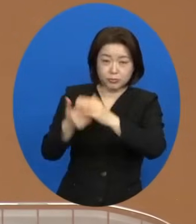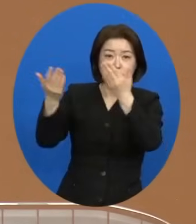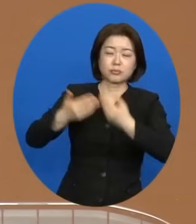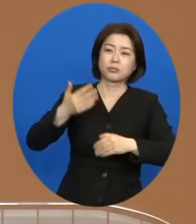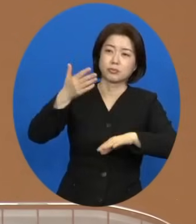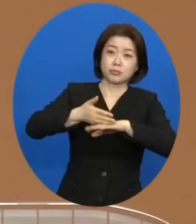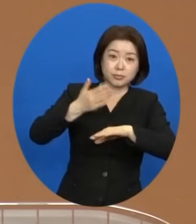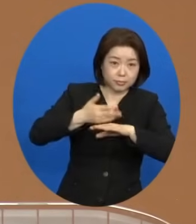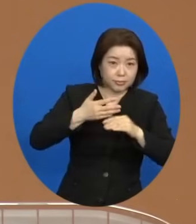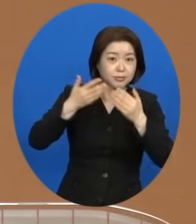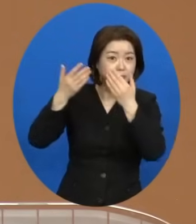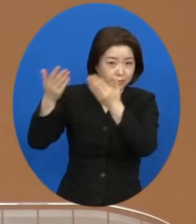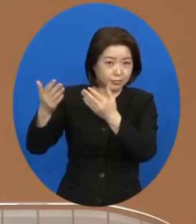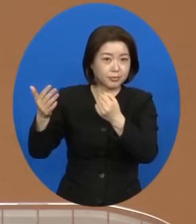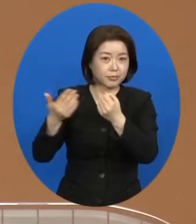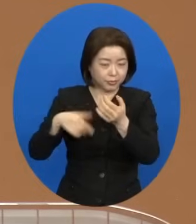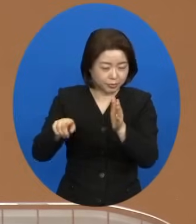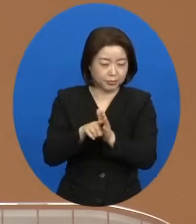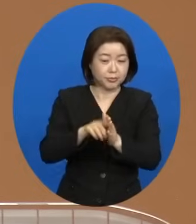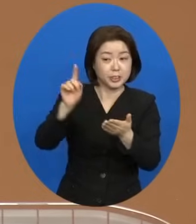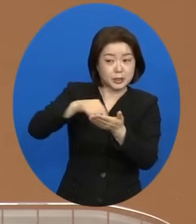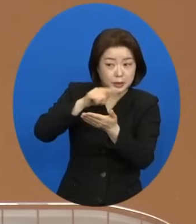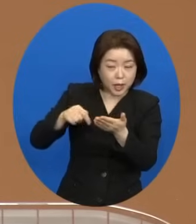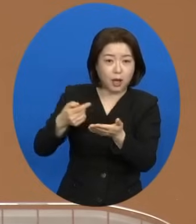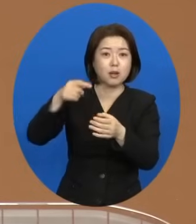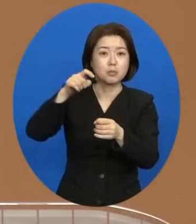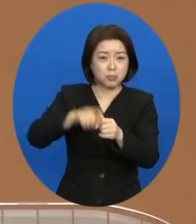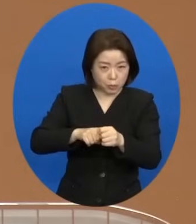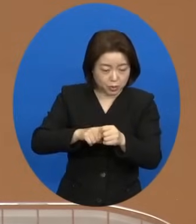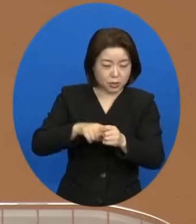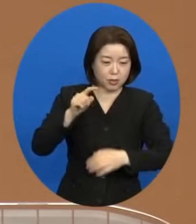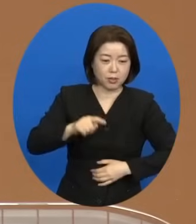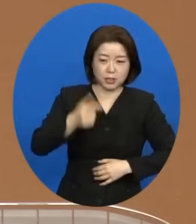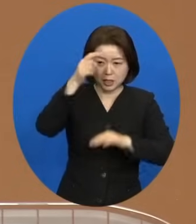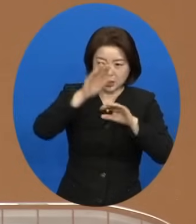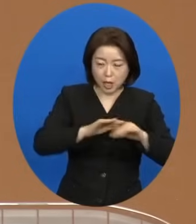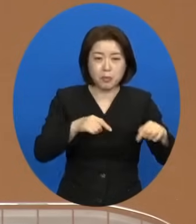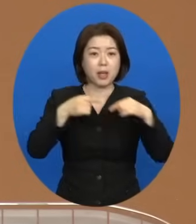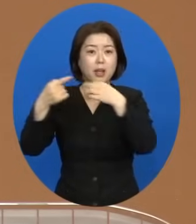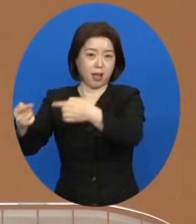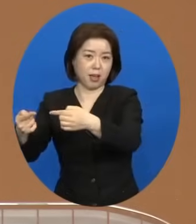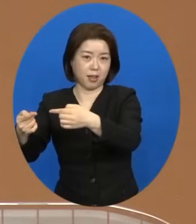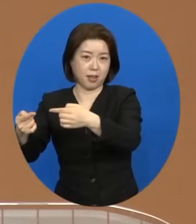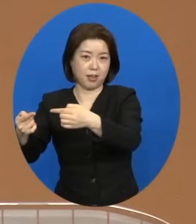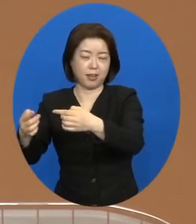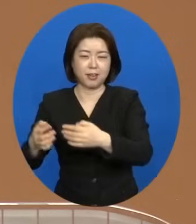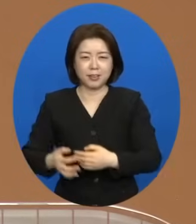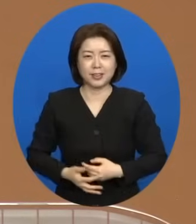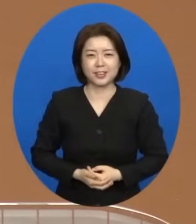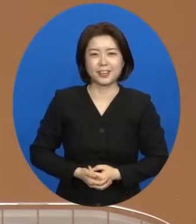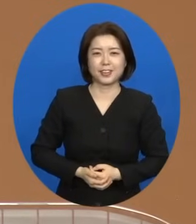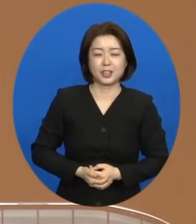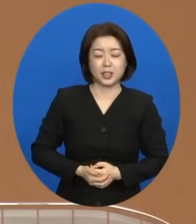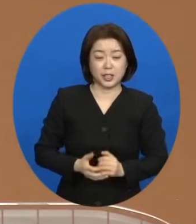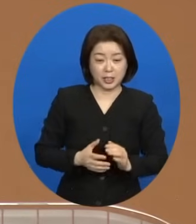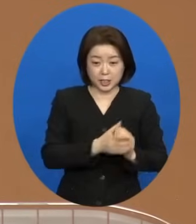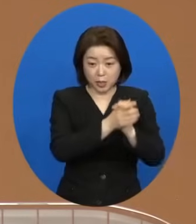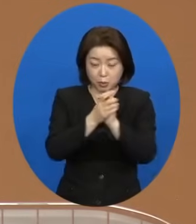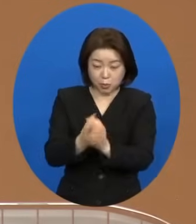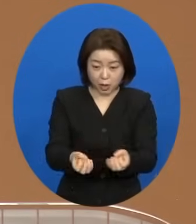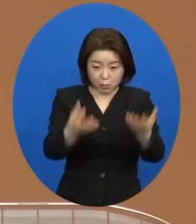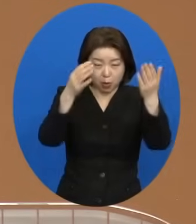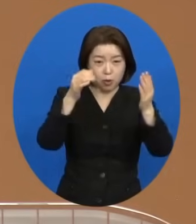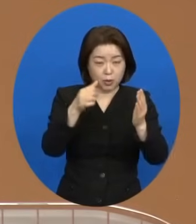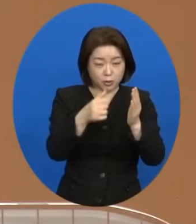감사하여이 엘가는 그를 갚으려고 지금 올라가는 것이죠 그런데 사실이 화목제에